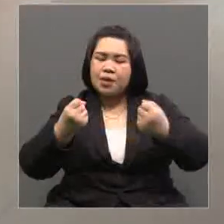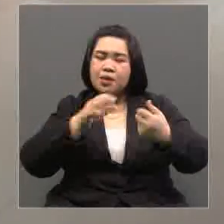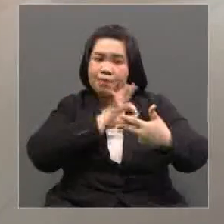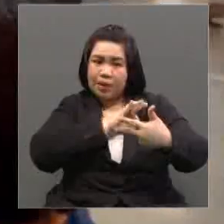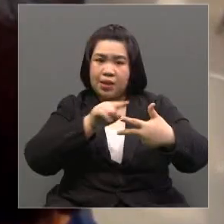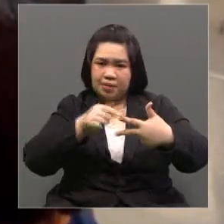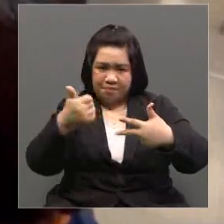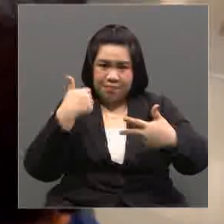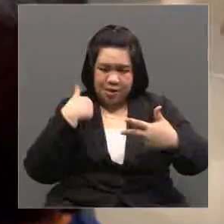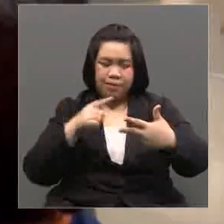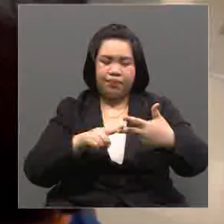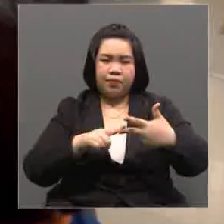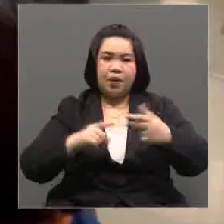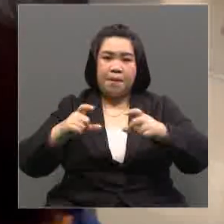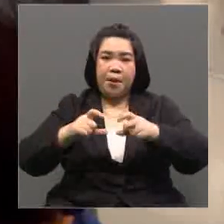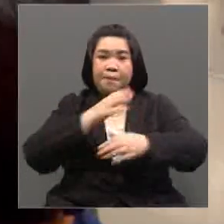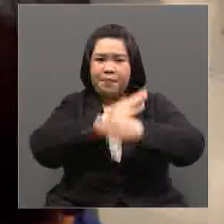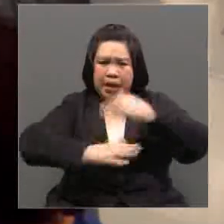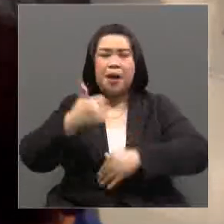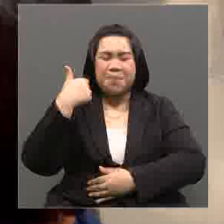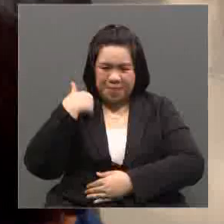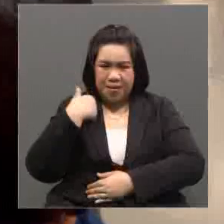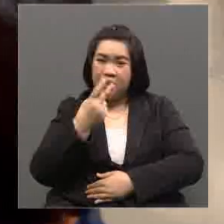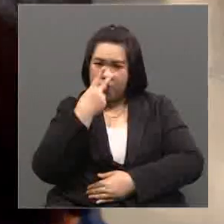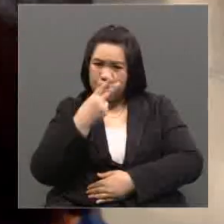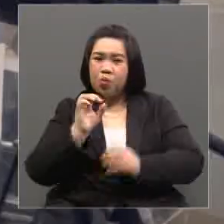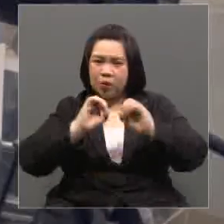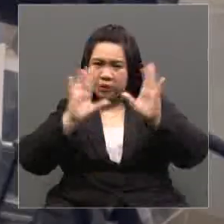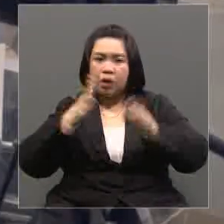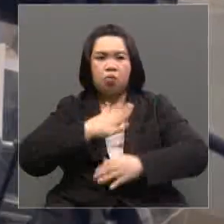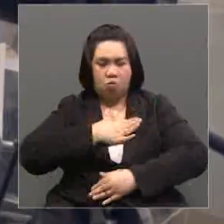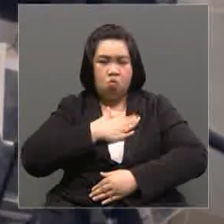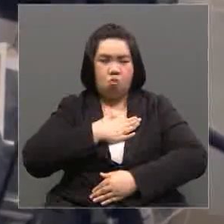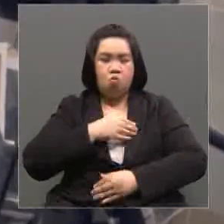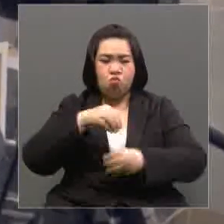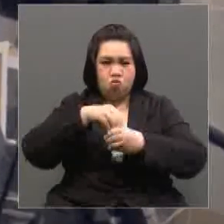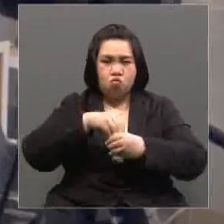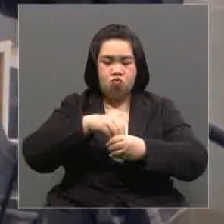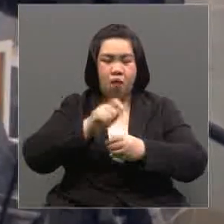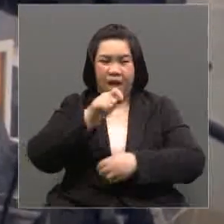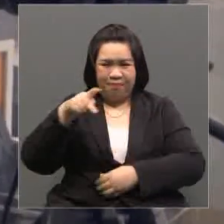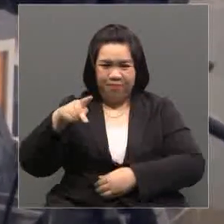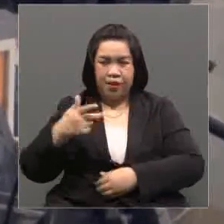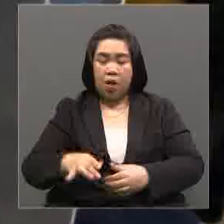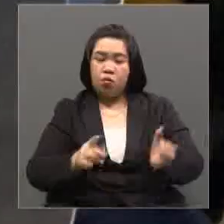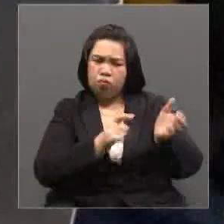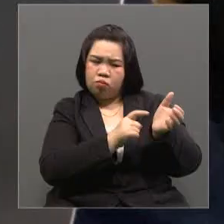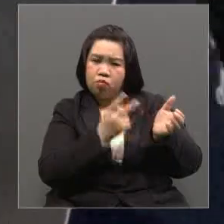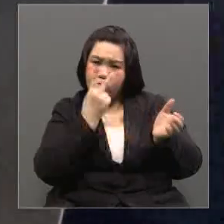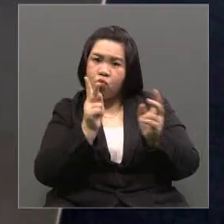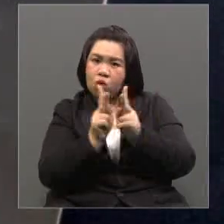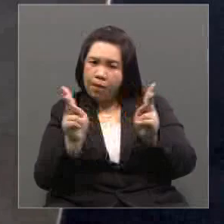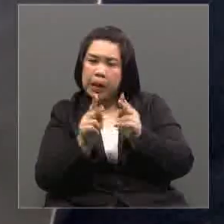แล้วก็แอปพลิเคชันบัตรคนพิการค่ะเพื่อที่จะแสดงบัตรประจำตัวคนพิการ Electronicนำแสดงต่อกรรมการประจำหน่วย